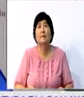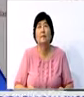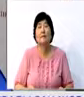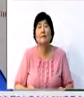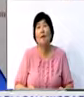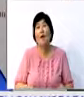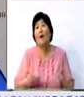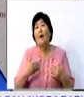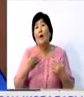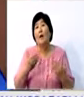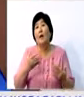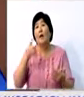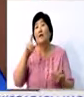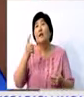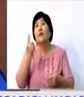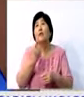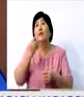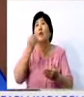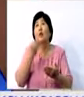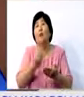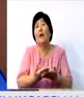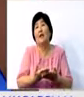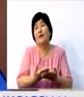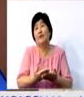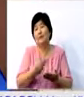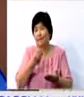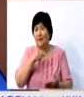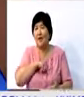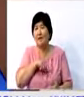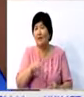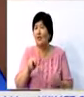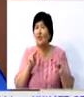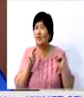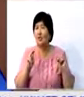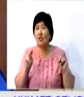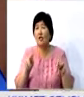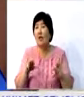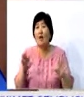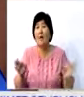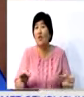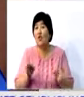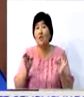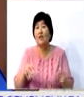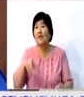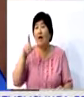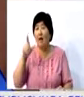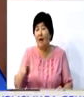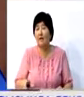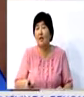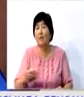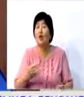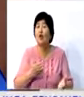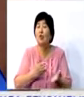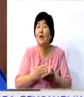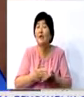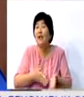Ол кісінің бірден бір бағалайтын қасиеті шыншылдығы. Және ешқашан азаматтық, адамдық